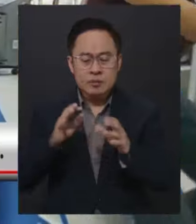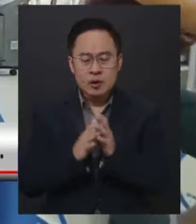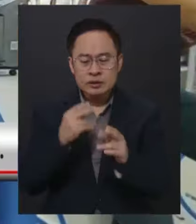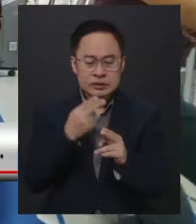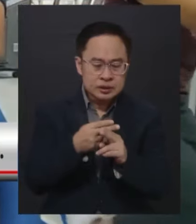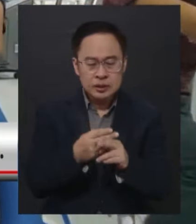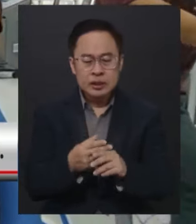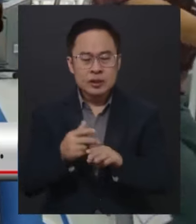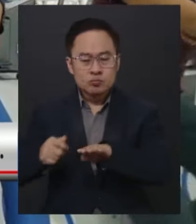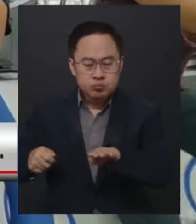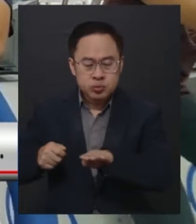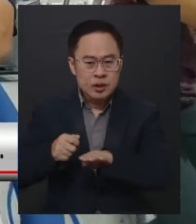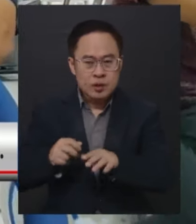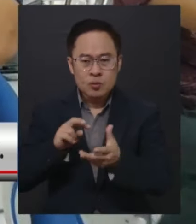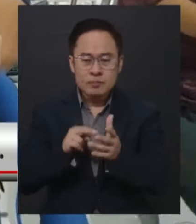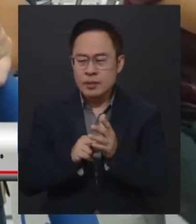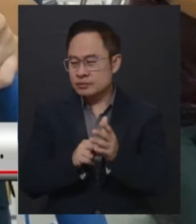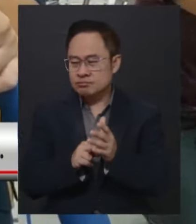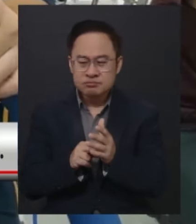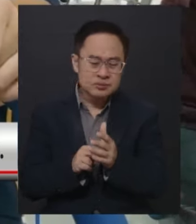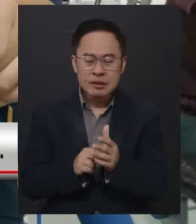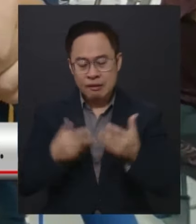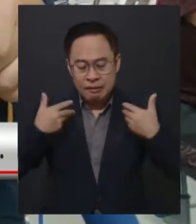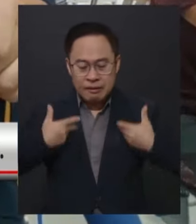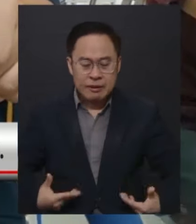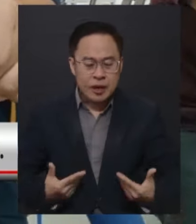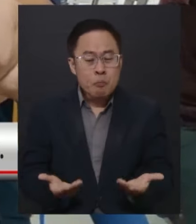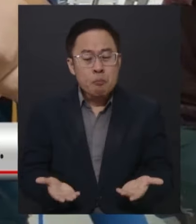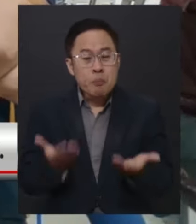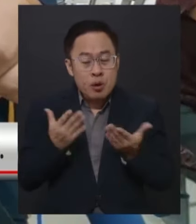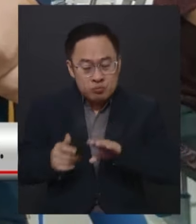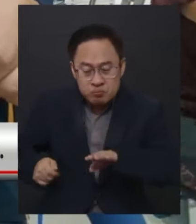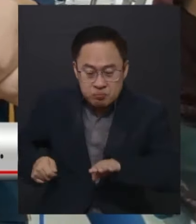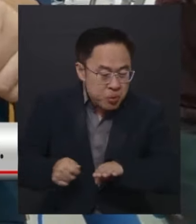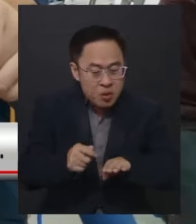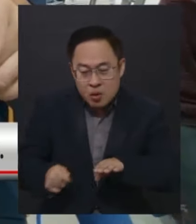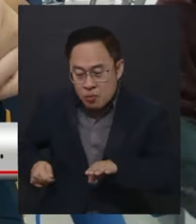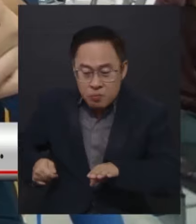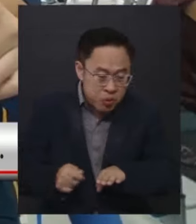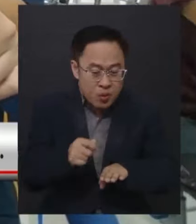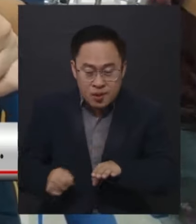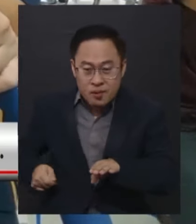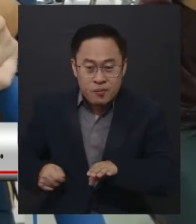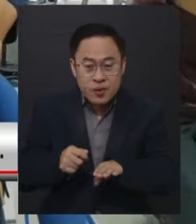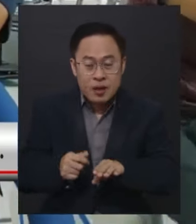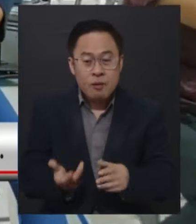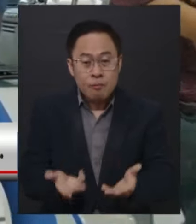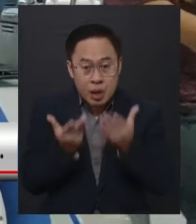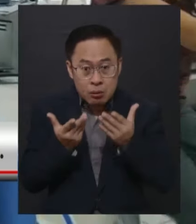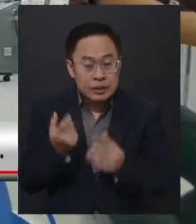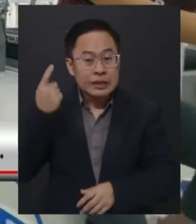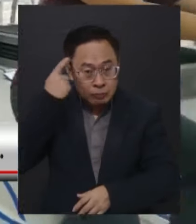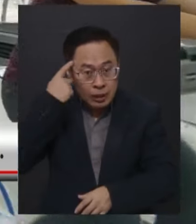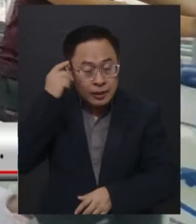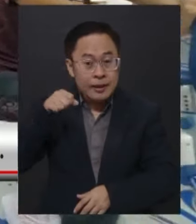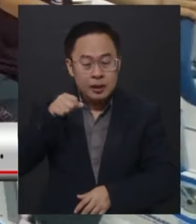คิดว่ากีฬาคสปมันคือกีฬาที่อาจจะไม่ได้ใช้ร่างกายเยอะนึกออกมั้ยอปอยู่ที่โต๊ะพูโต๊ะสนุกเกอร์โต๊ะบิลเลียด